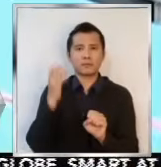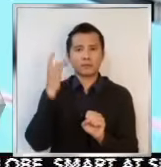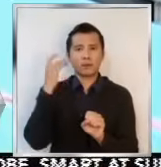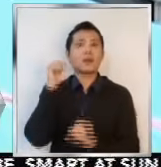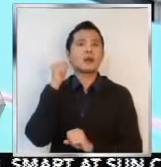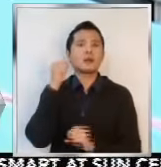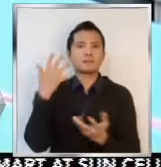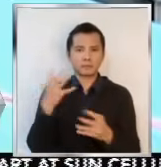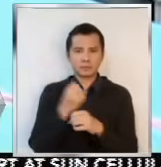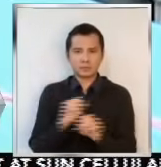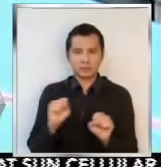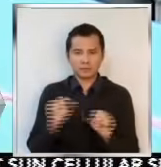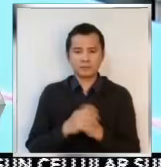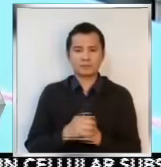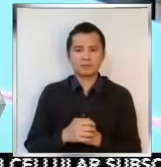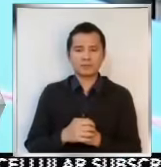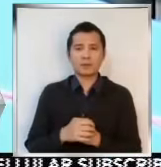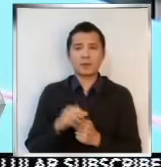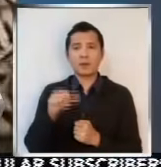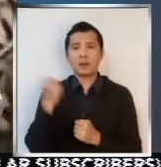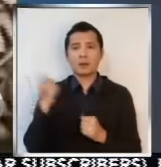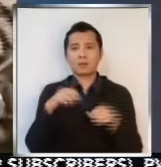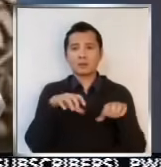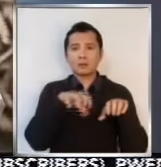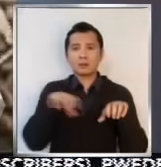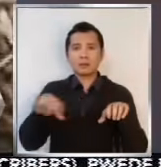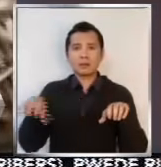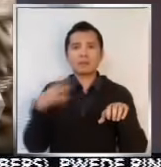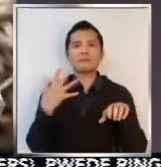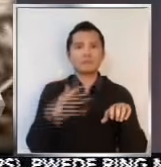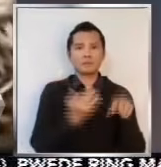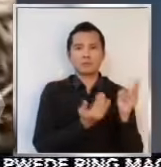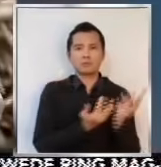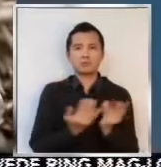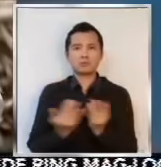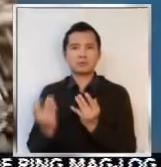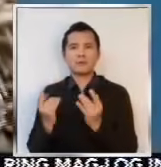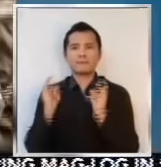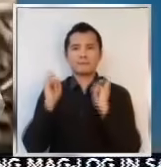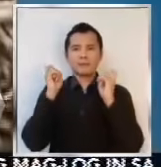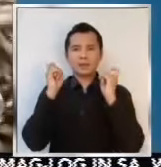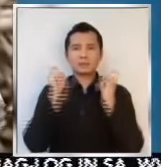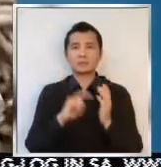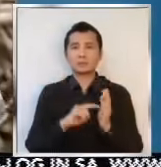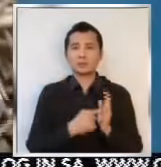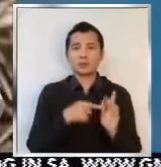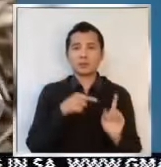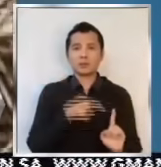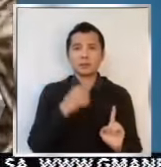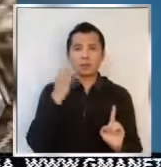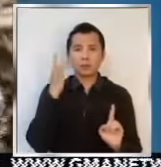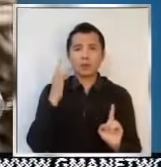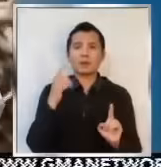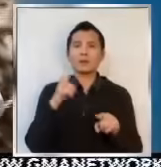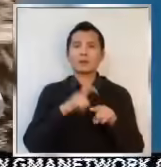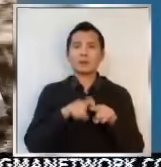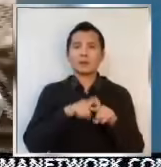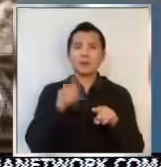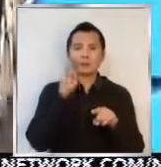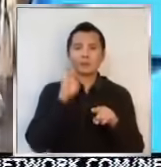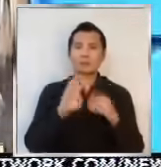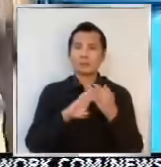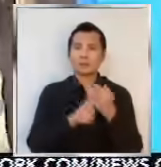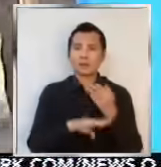ang nasunog. Mabilis ang pagkalat ng apoy. Nagsimula raw ang sunog sa pagbalik ng supply ng kuryente matapos ang 8 oras na